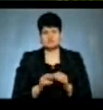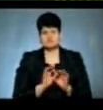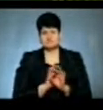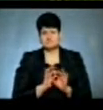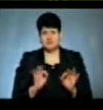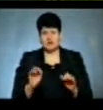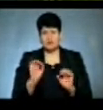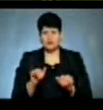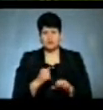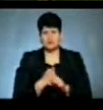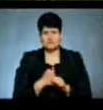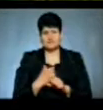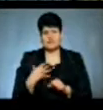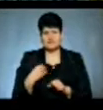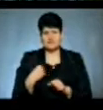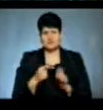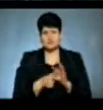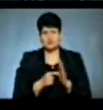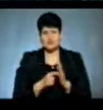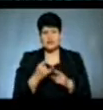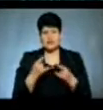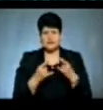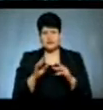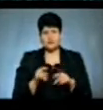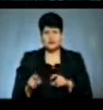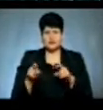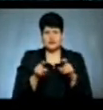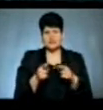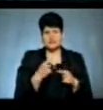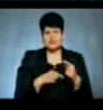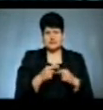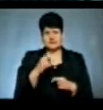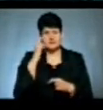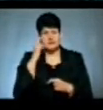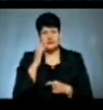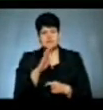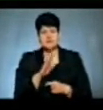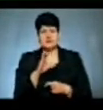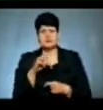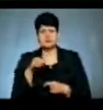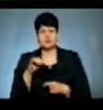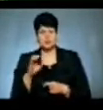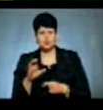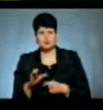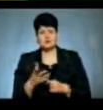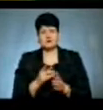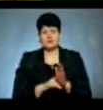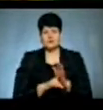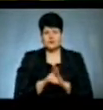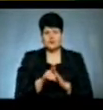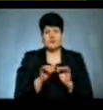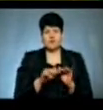львівській студії телебачення. Згодом переїхав назад до Києва разом з Василем Стусом та іншими представниками української інтелігенції. Він започаткував